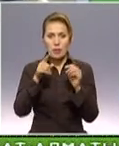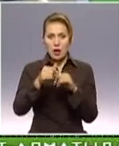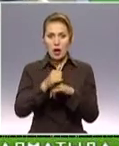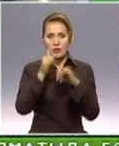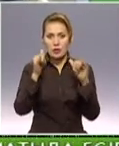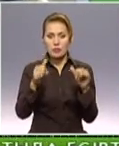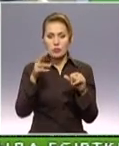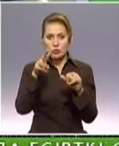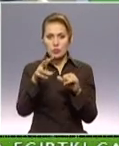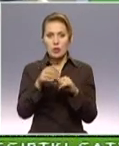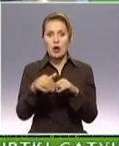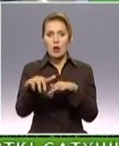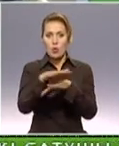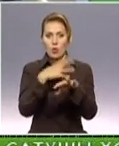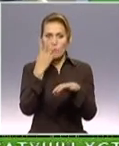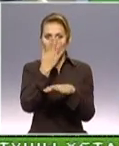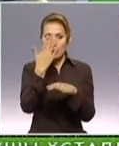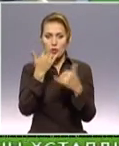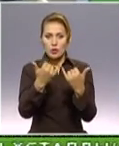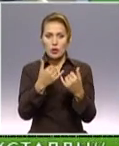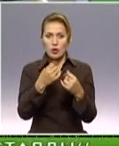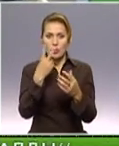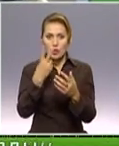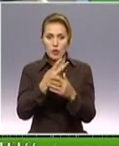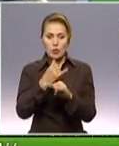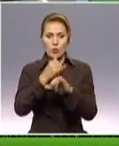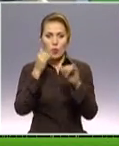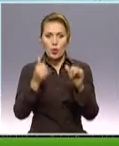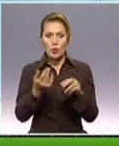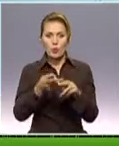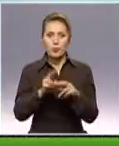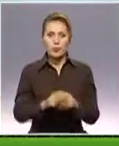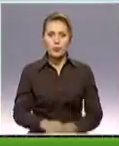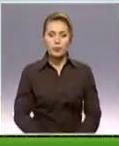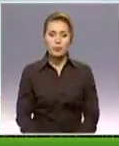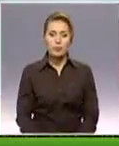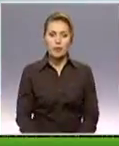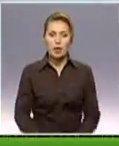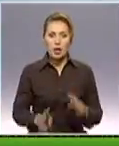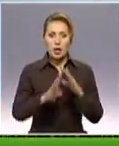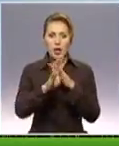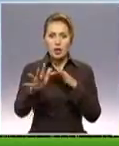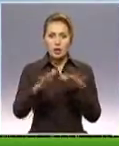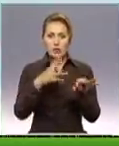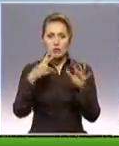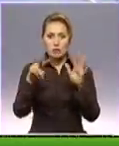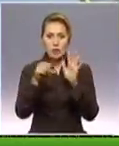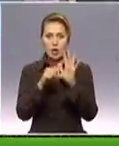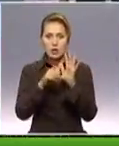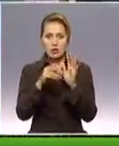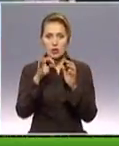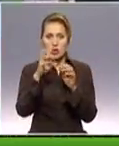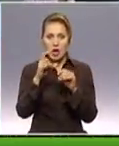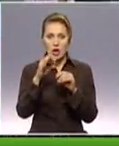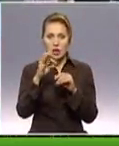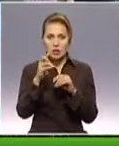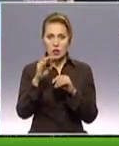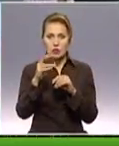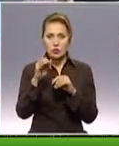жалпы саны 3000 көрермен жиналса, биыл ол көрсеткіш 2 есеге артты. Кезекті шара 26 шілде күні Алатау,